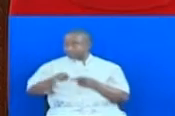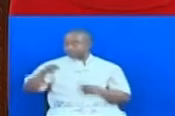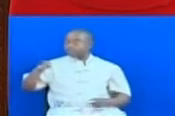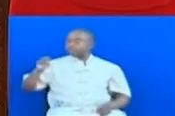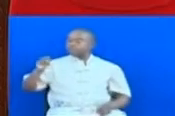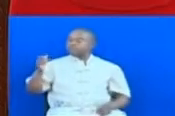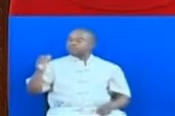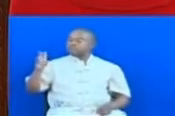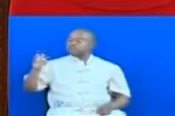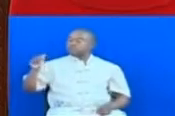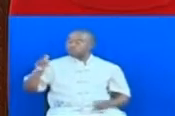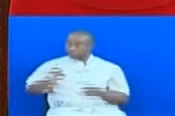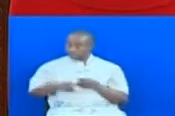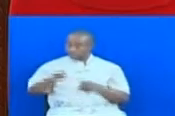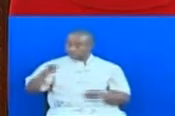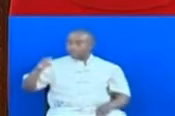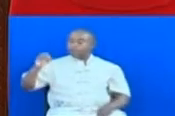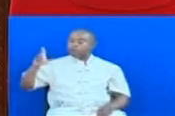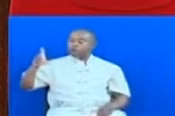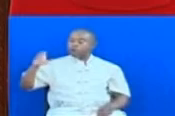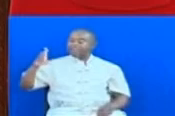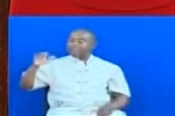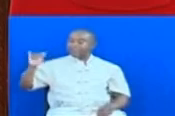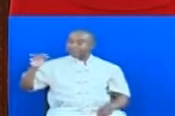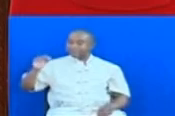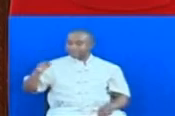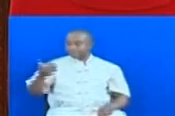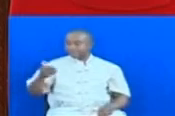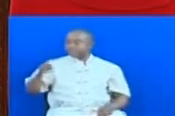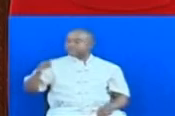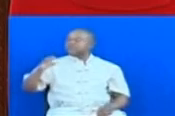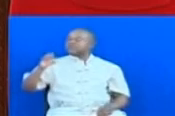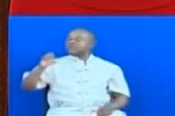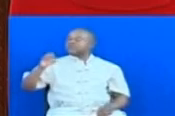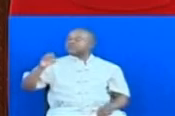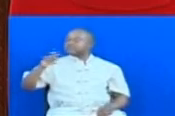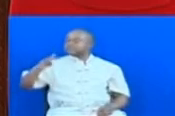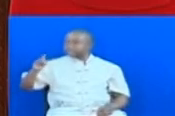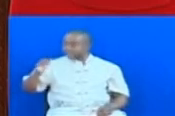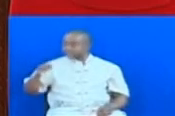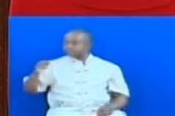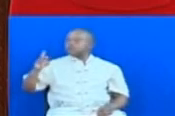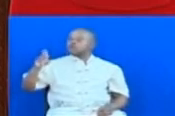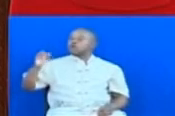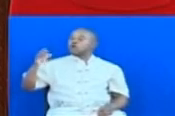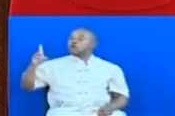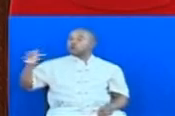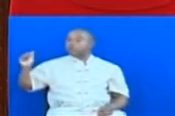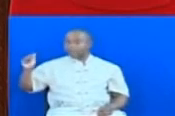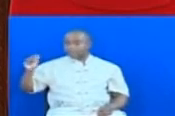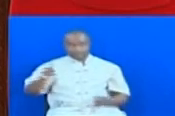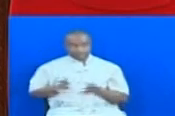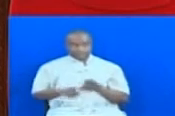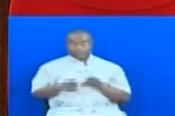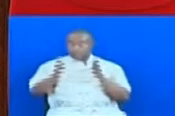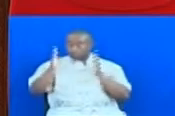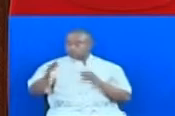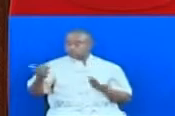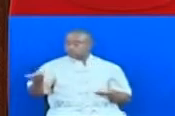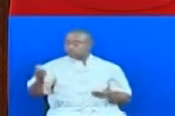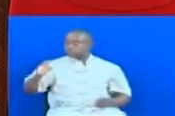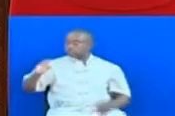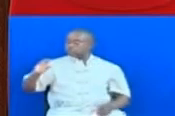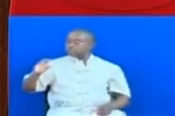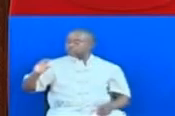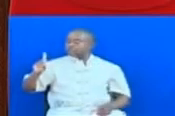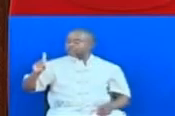Mheshimiwa Amina Mole; Mheshimiwa Joseph Kakunda; Mheshimiwa Seleman Zedi; Mheshimiwa Roda Kumchela; Mheshimiwa Chikota Abdalla